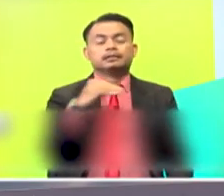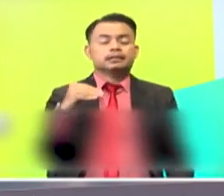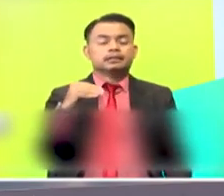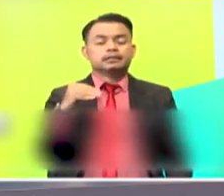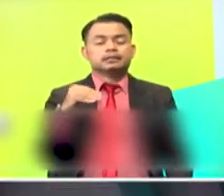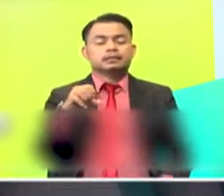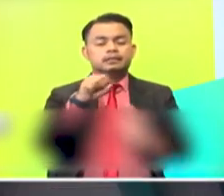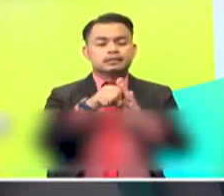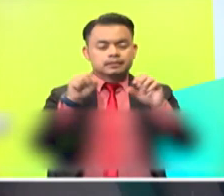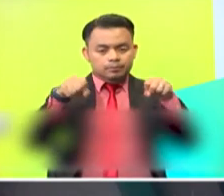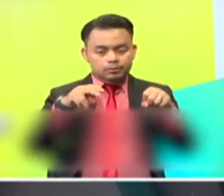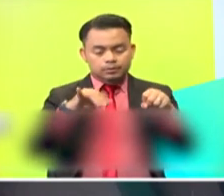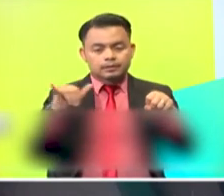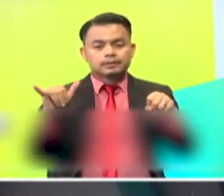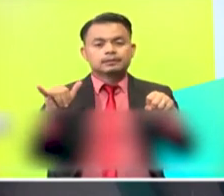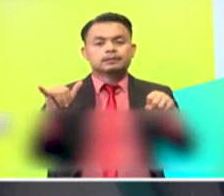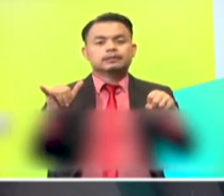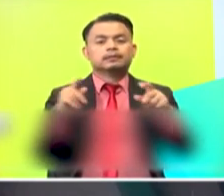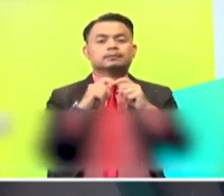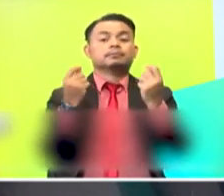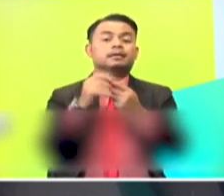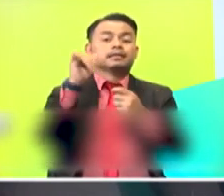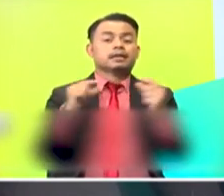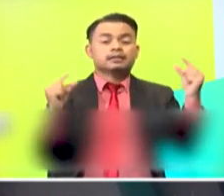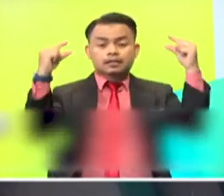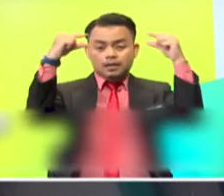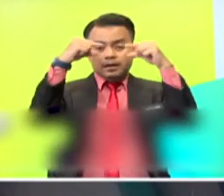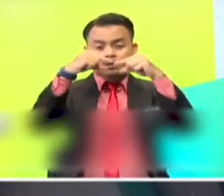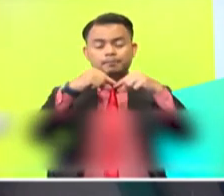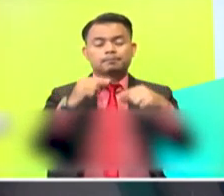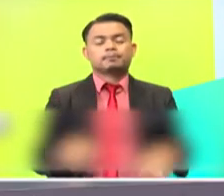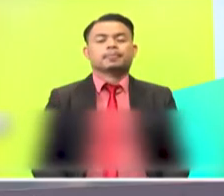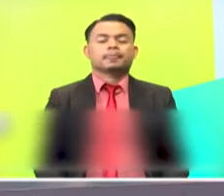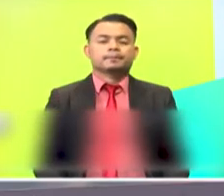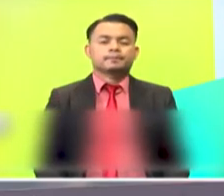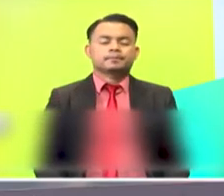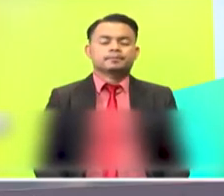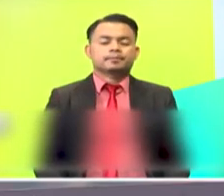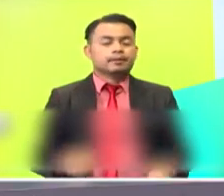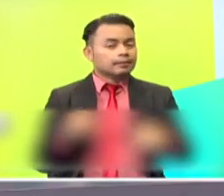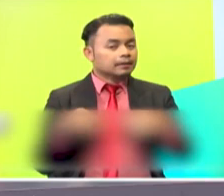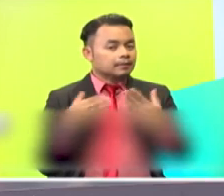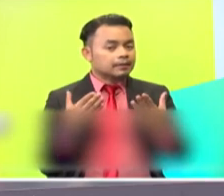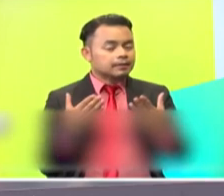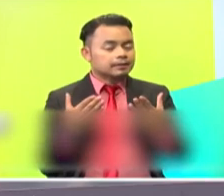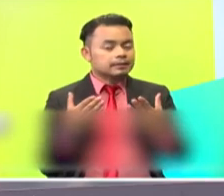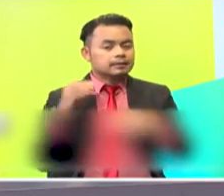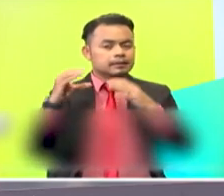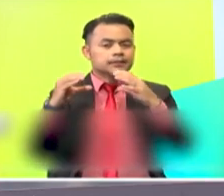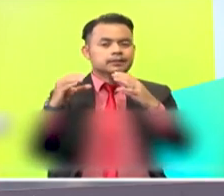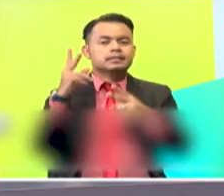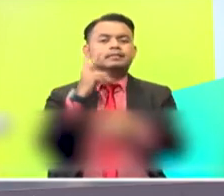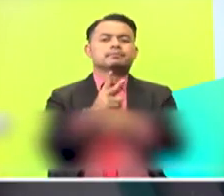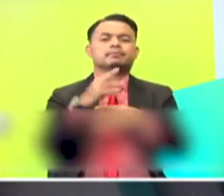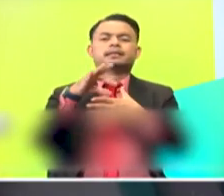tumbuhnya atuh nasedi hye dan bagaimana pula cara penyimpanan daging